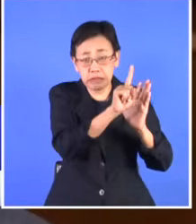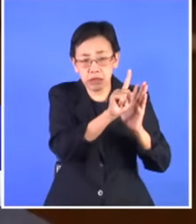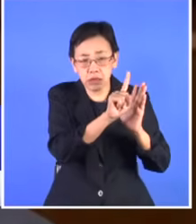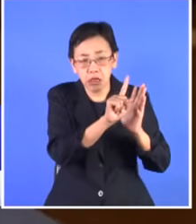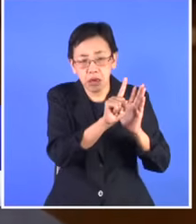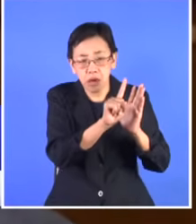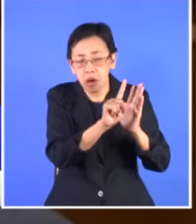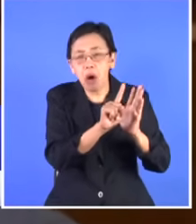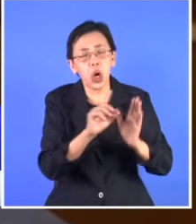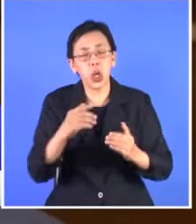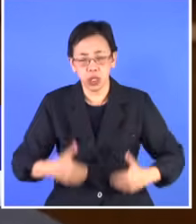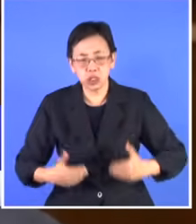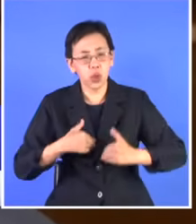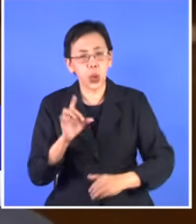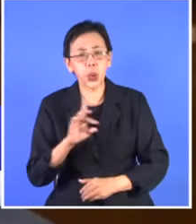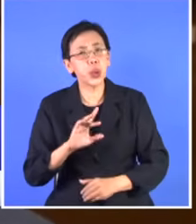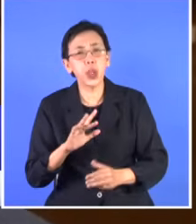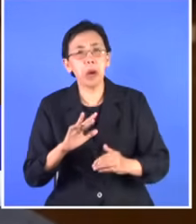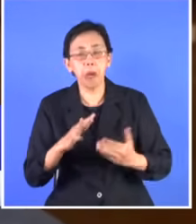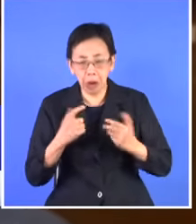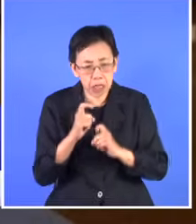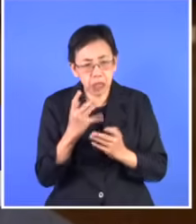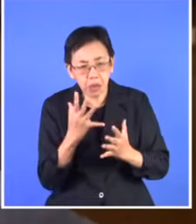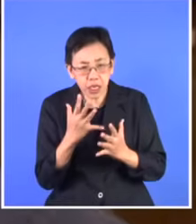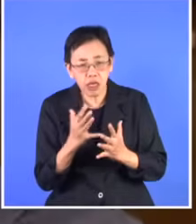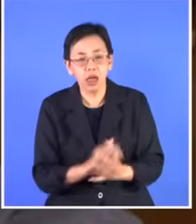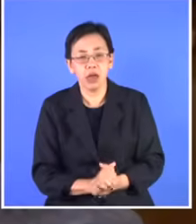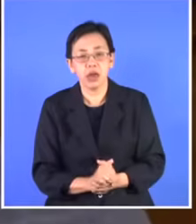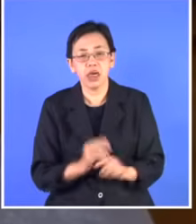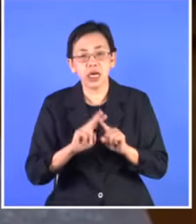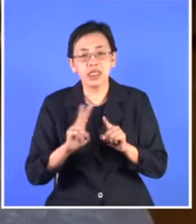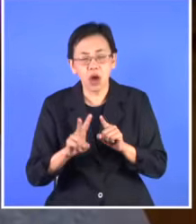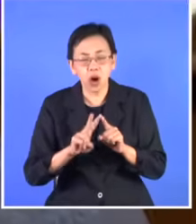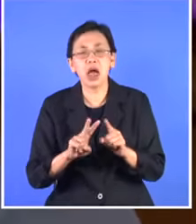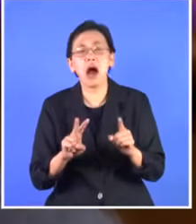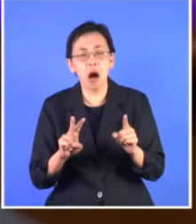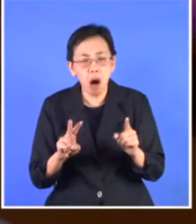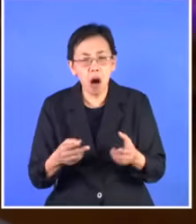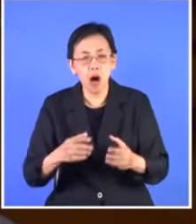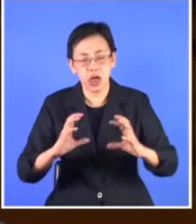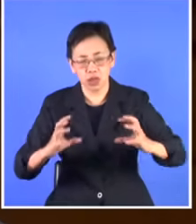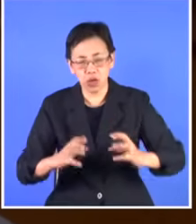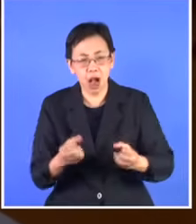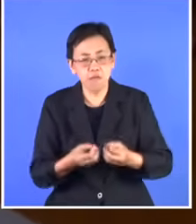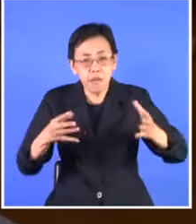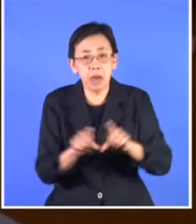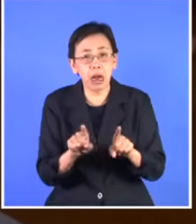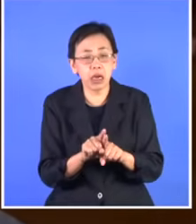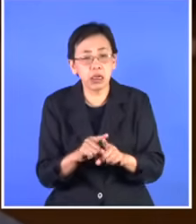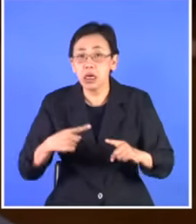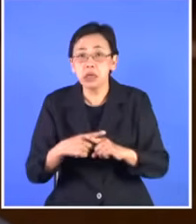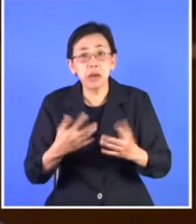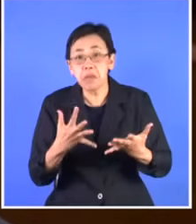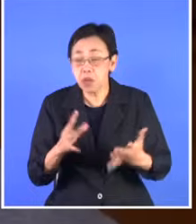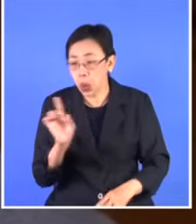คือไม่เป็นไรก็คือเราเอาเยอืมันก็ระเบิดระเบิดตรงเนี้ยก่อนก่อนถึงตรงเนี้ยหน่อยแต่ครั้งนี้ไม่เจ็บอะไรเลยไม่เจ็บ